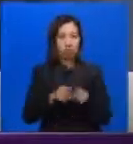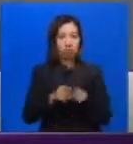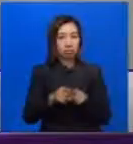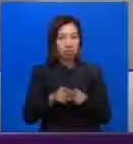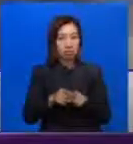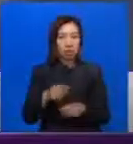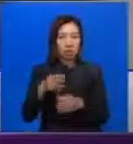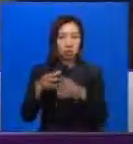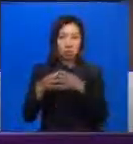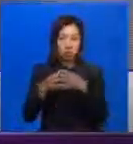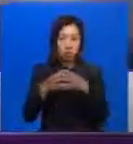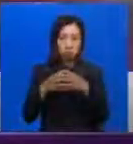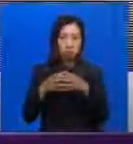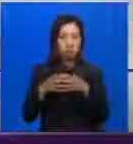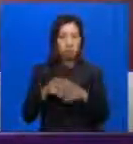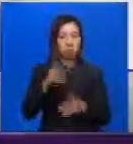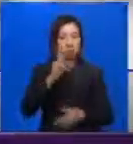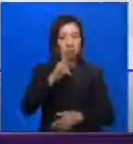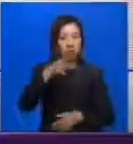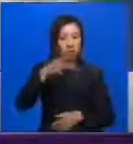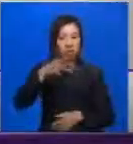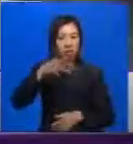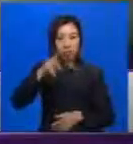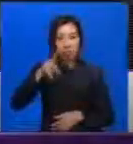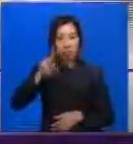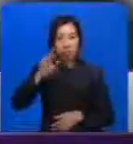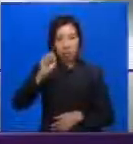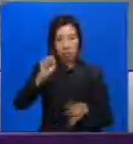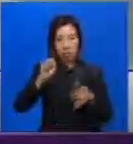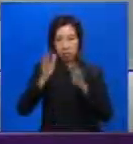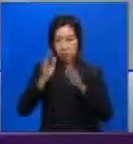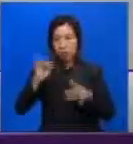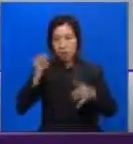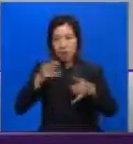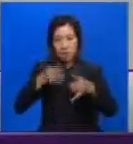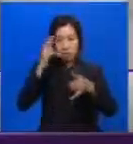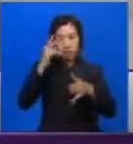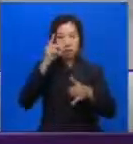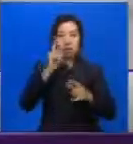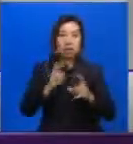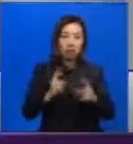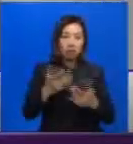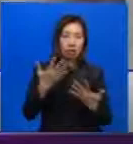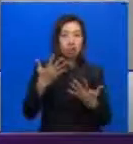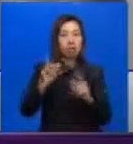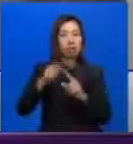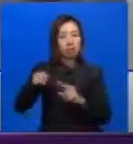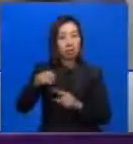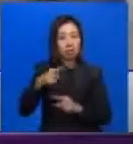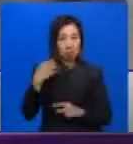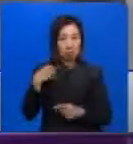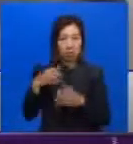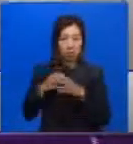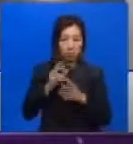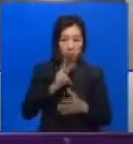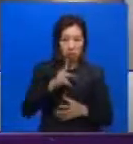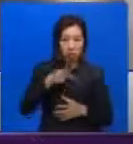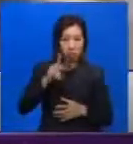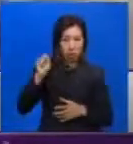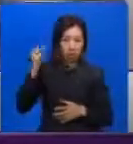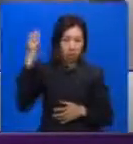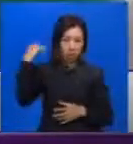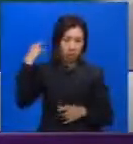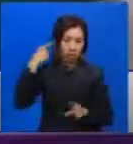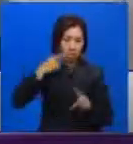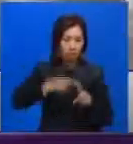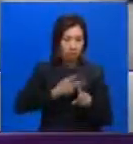ที่เกิดขึ้นในการชุมนุมของกลุ่มกปปส.ชัดขึ้นเรื่อยๆเพราะตั้งแต่การชุมนุมของกลุ่มกปปส.ในช่วงปลายเดือนพฤ